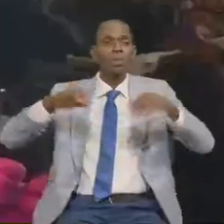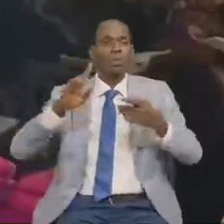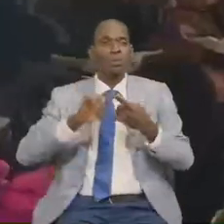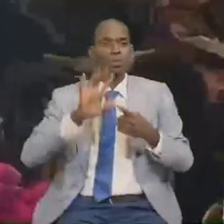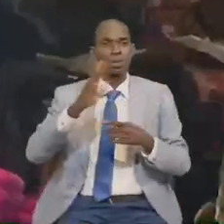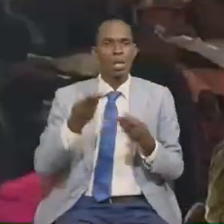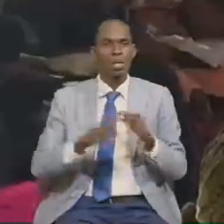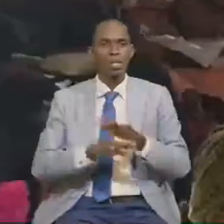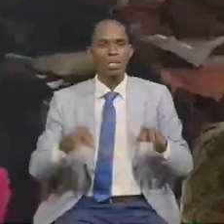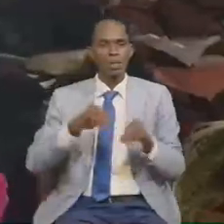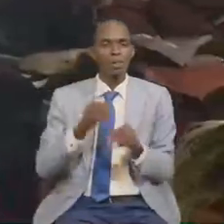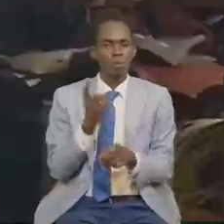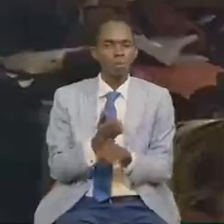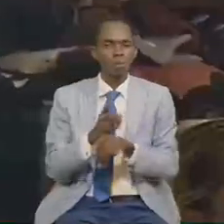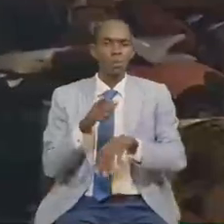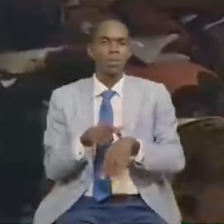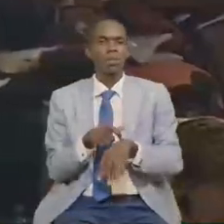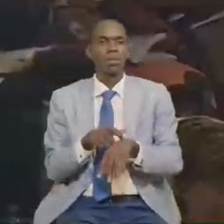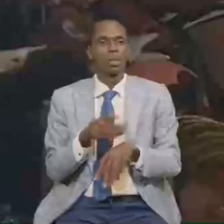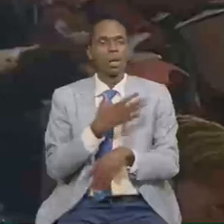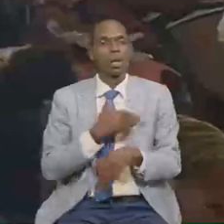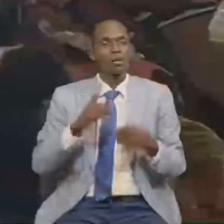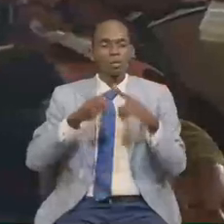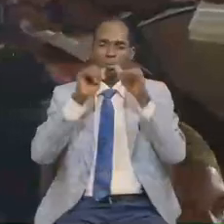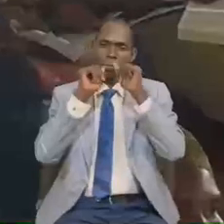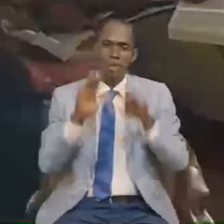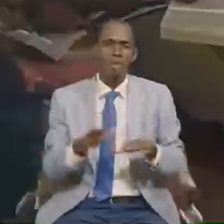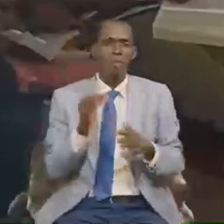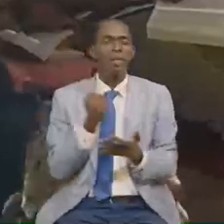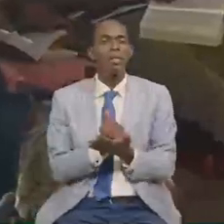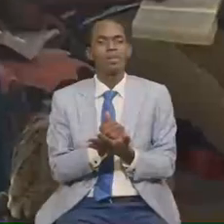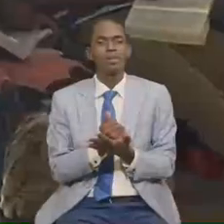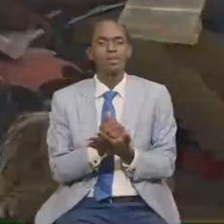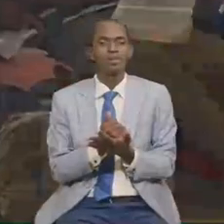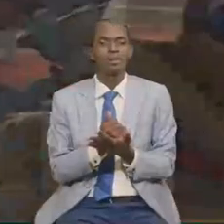bénir tout le travail et pour bénir,